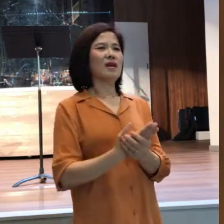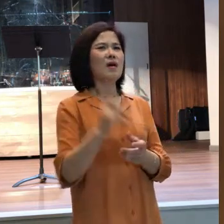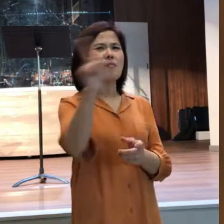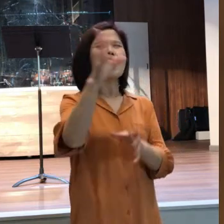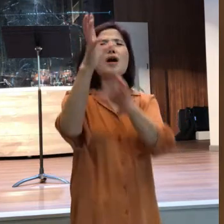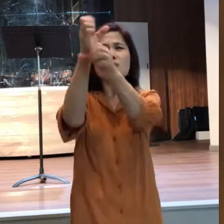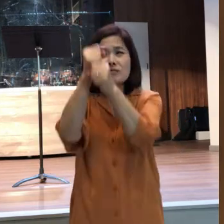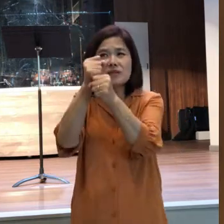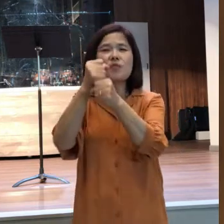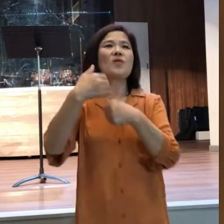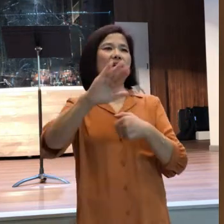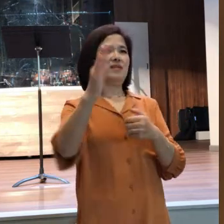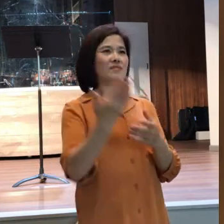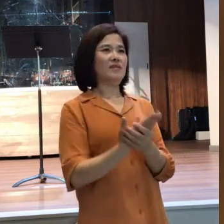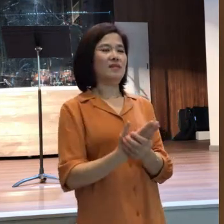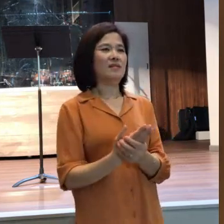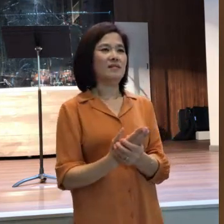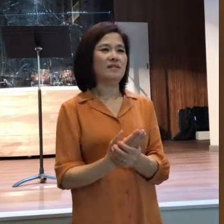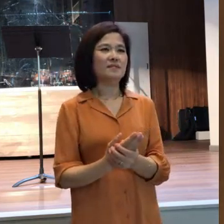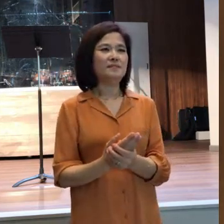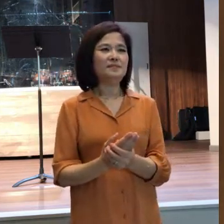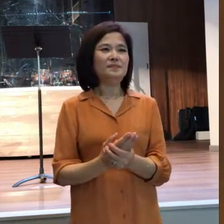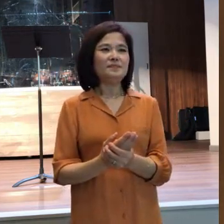뭔가 붙잡고 가야 돼.